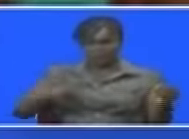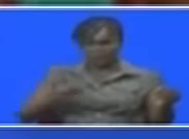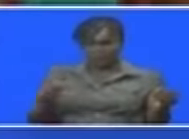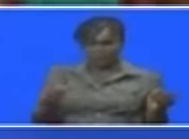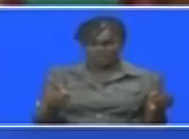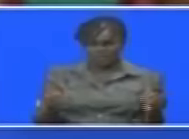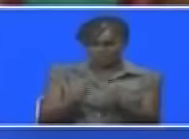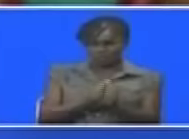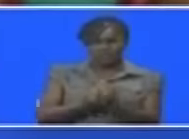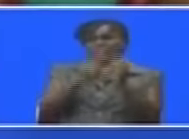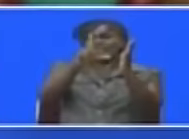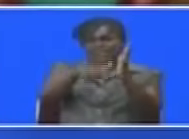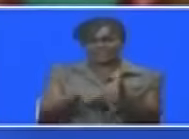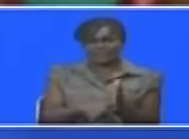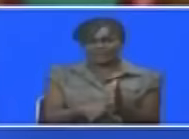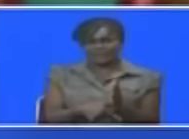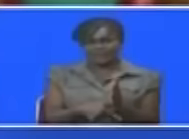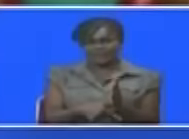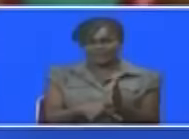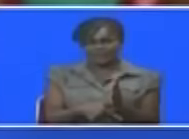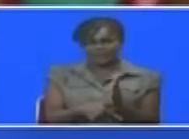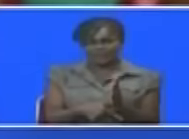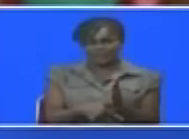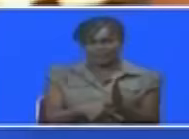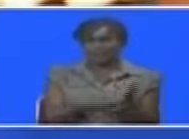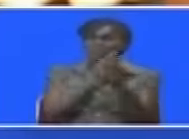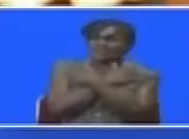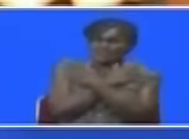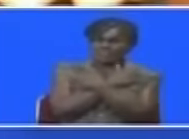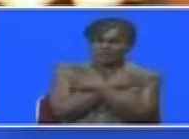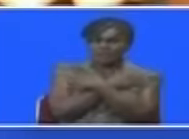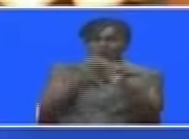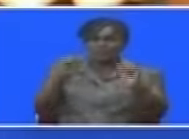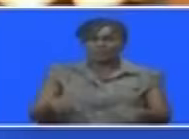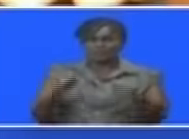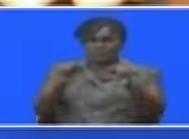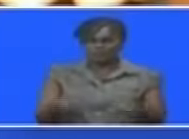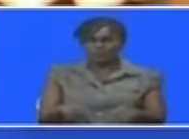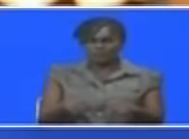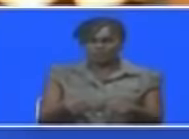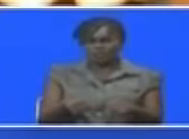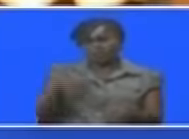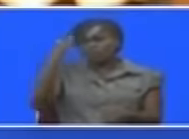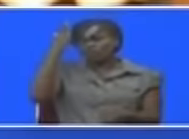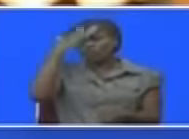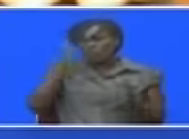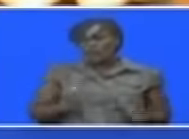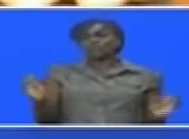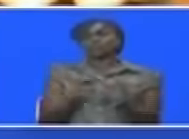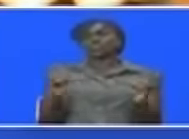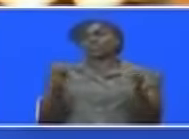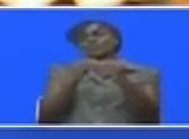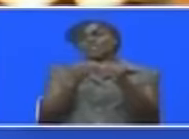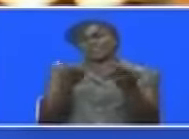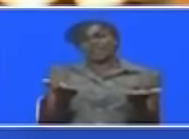Tunaanisha tunakuwa pamoja, hiyo ni rafiki. Hata unaweza kaa mtu mwenye ujui, mtu mwenye